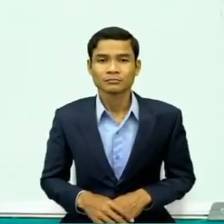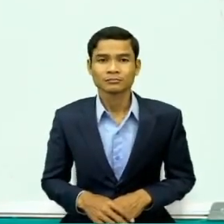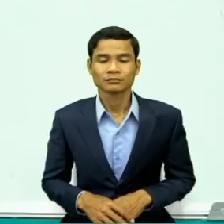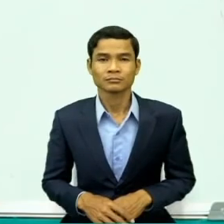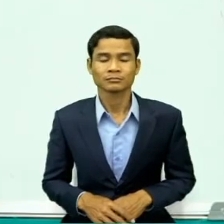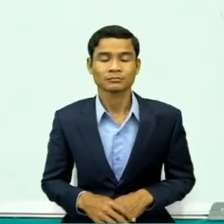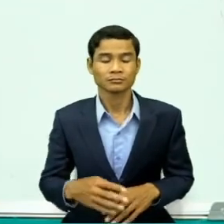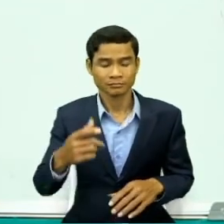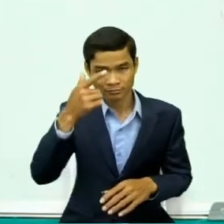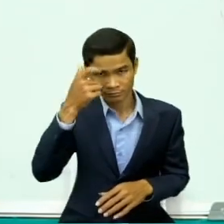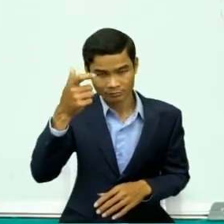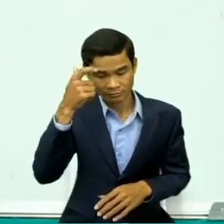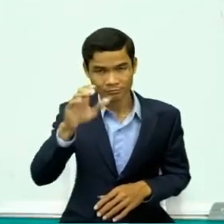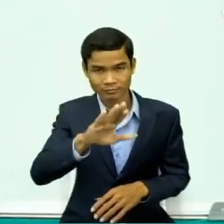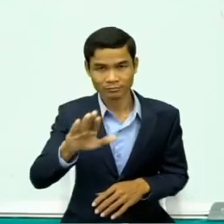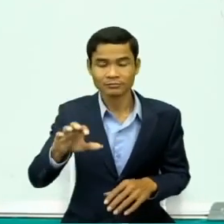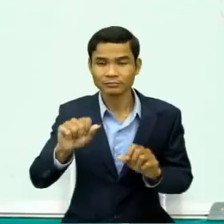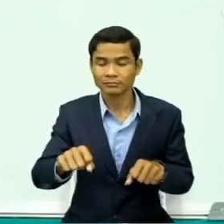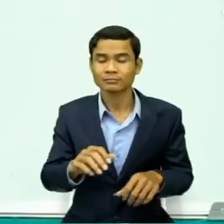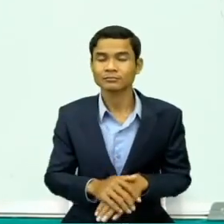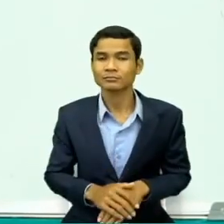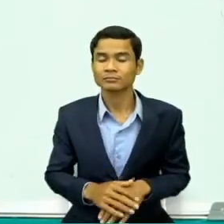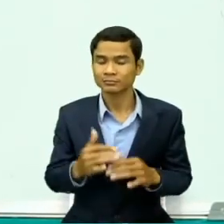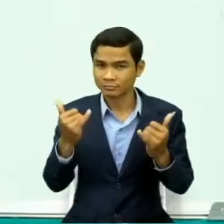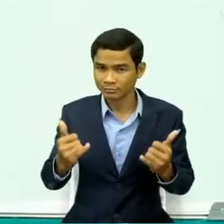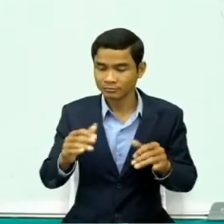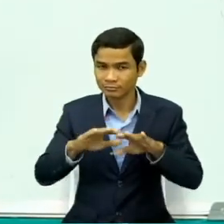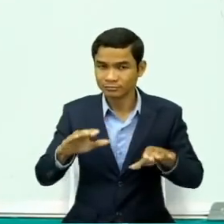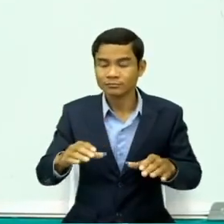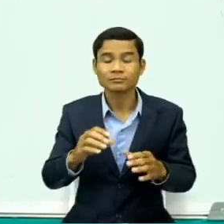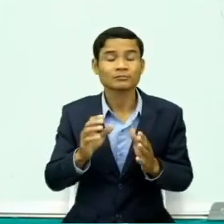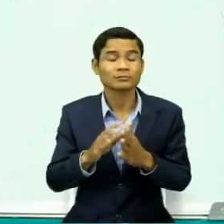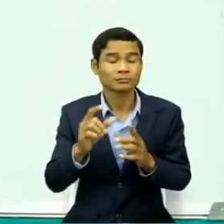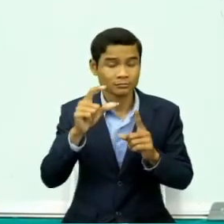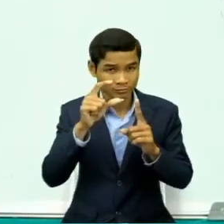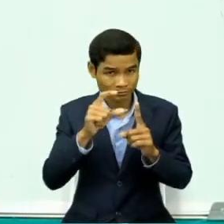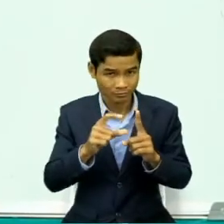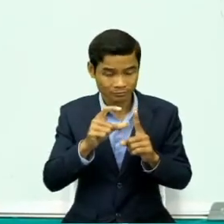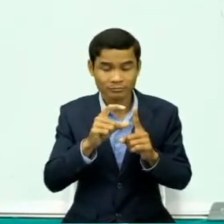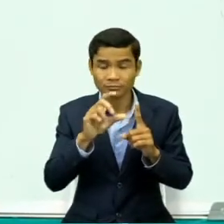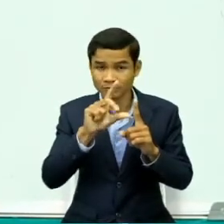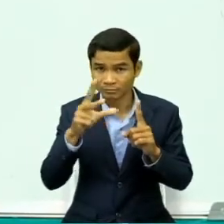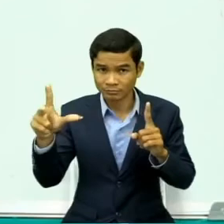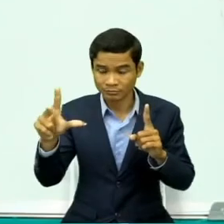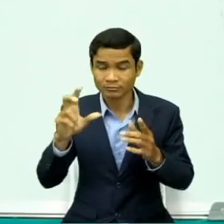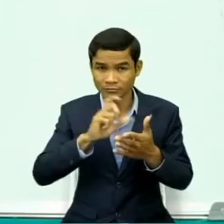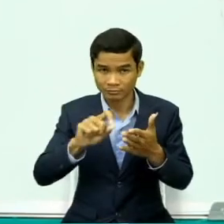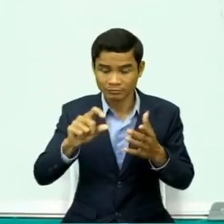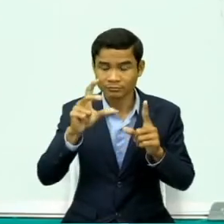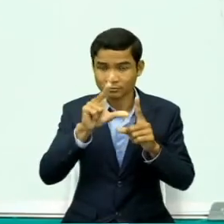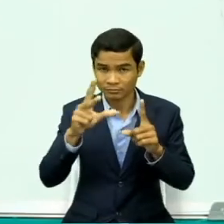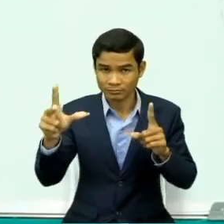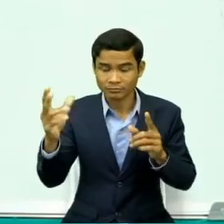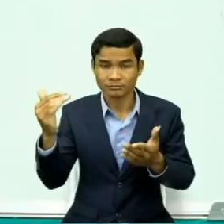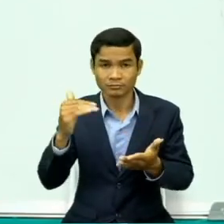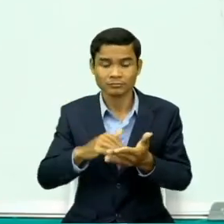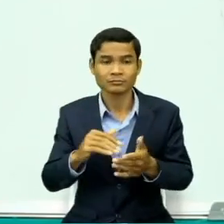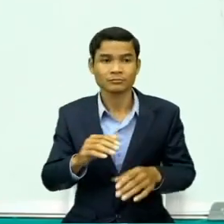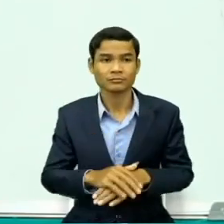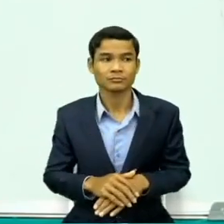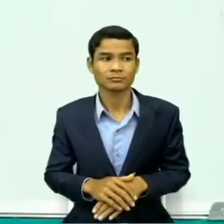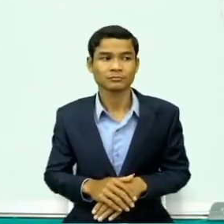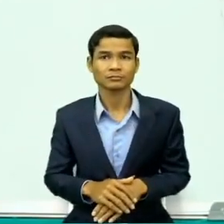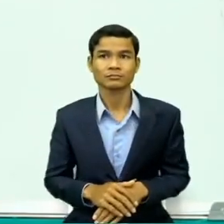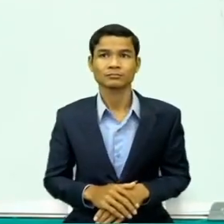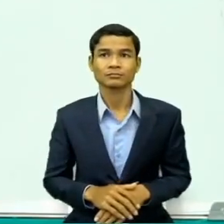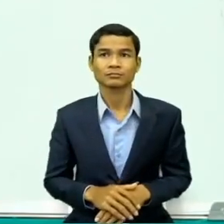chà bụi cài mình tên con được bằng hệ cổ hay là con chó bằng tốt con sẽ xây clear với mặt đòn nè